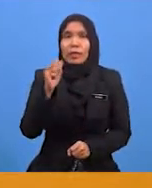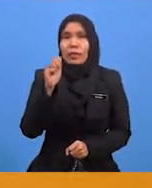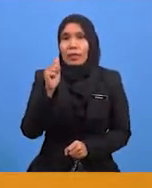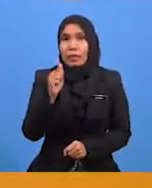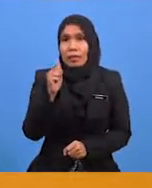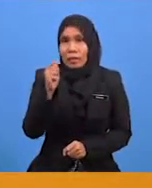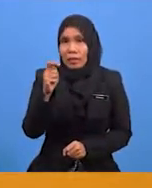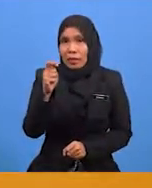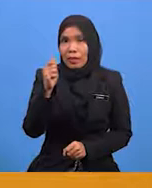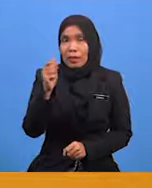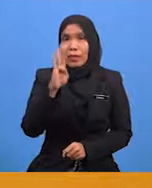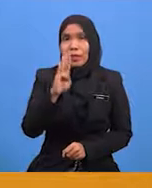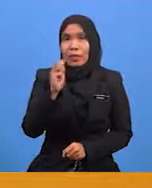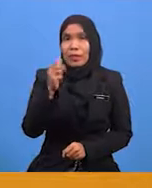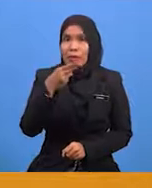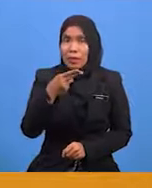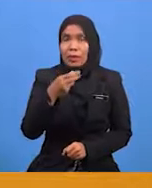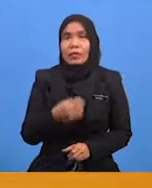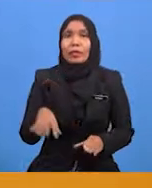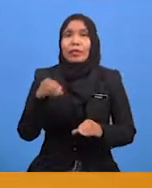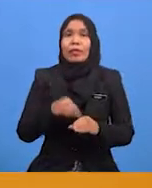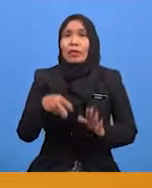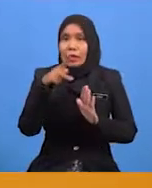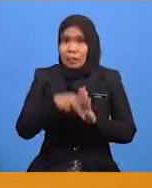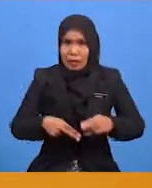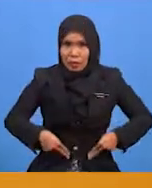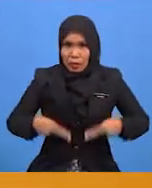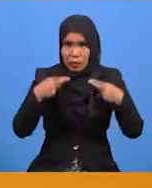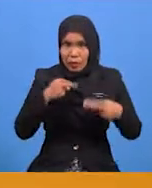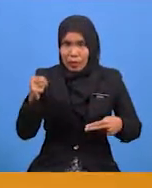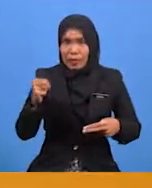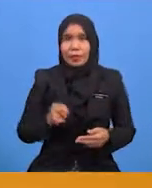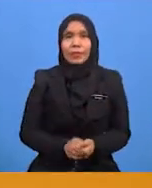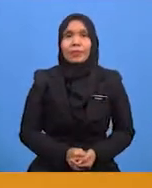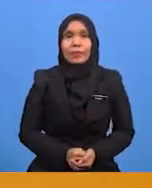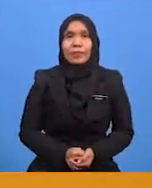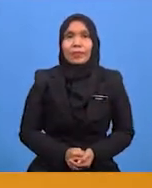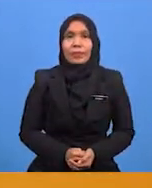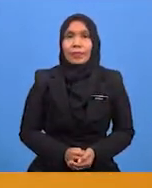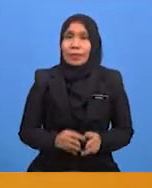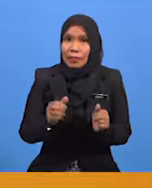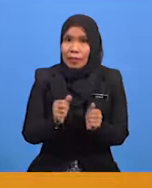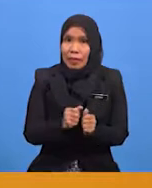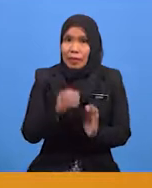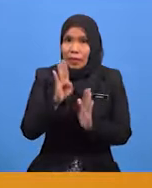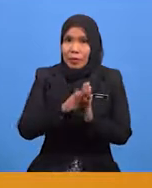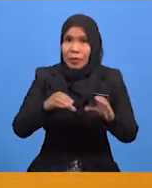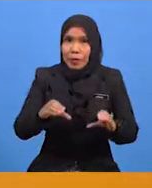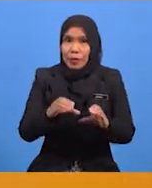dalam kehidupan agar dapat mematangkan diri. Dengan berbuat